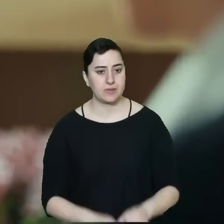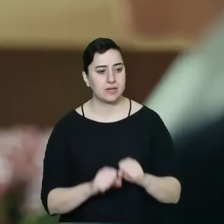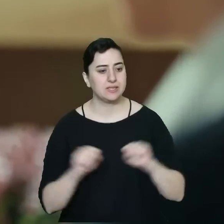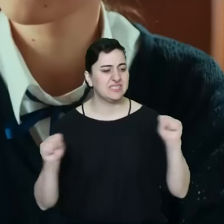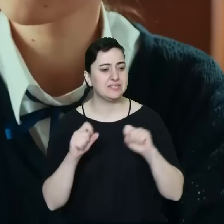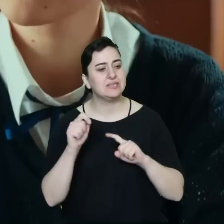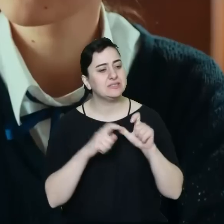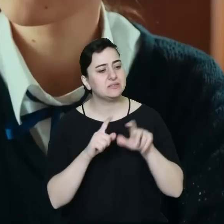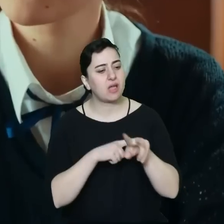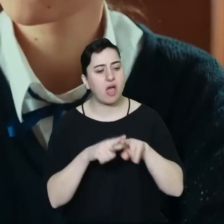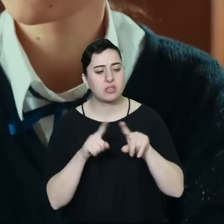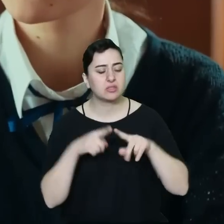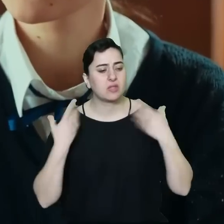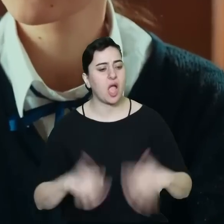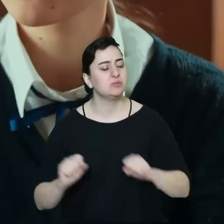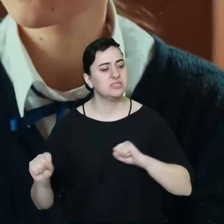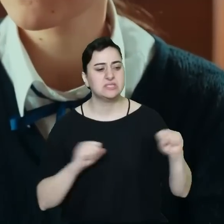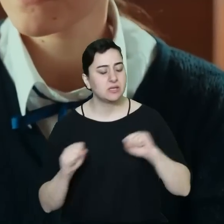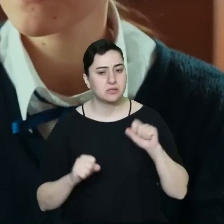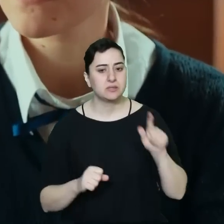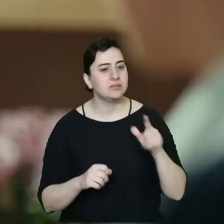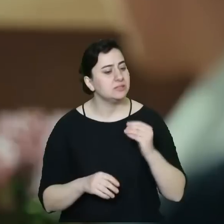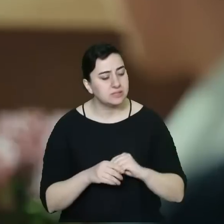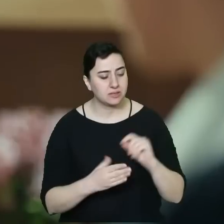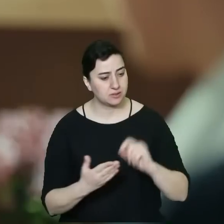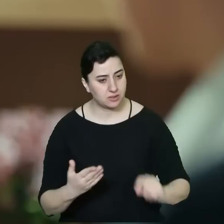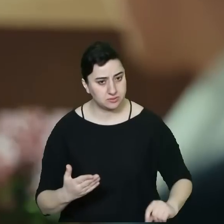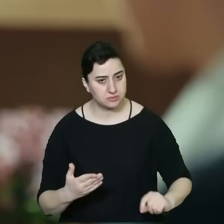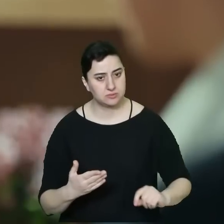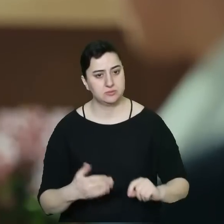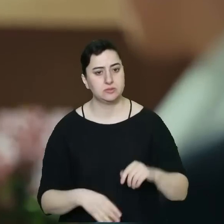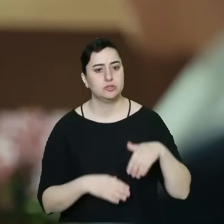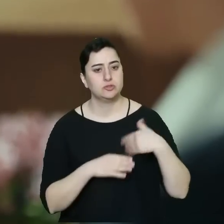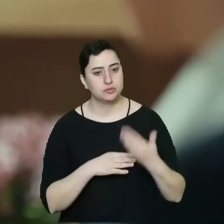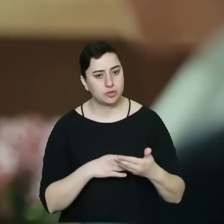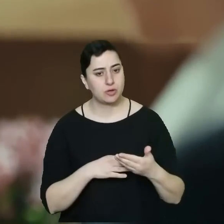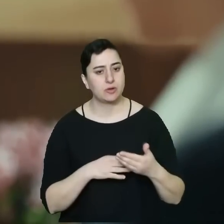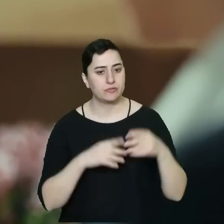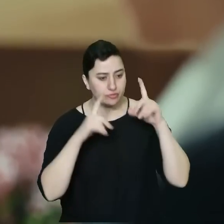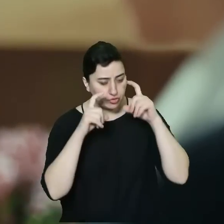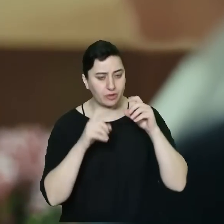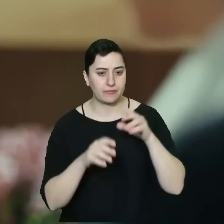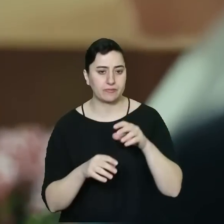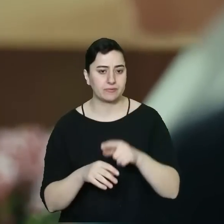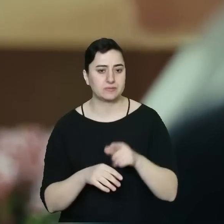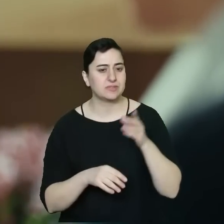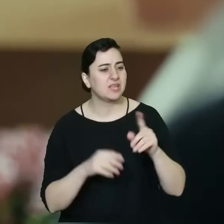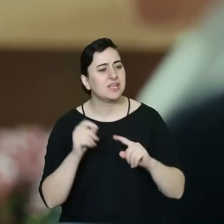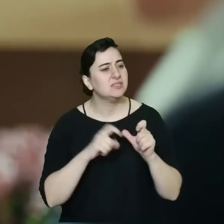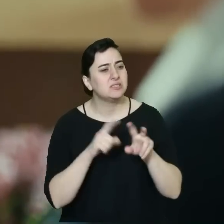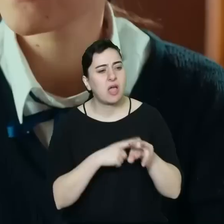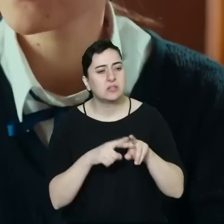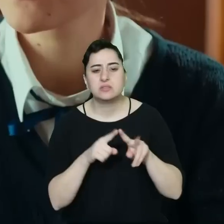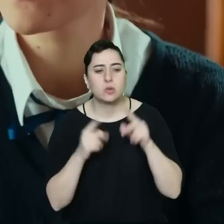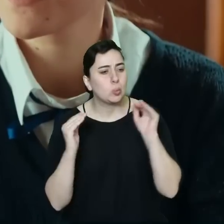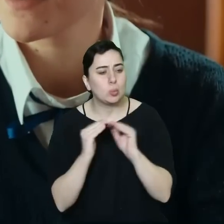İsyan. Önce isyan ettiğin şeyleri yaz. Daha sonra da al fotoğraf makinanı, isyanları